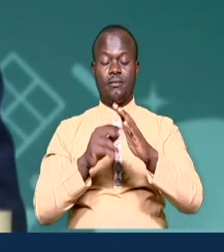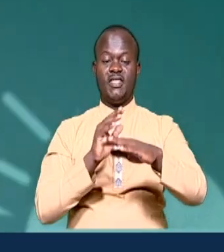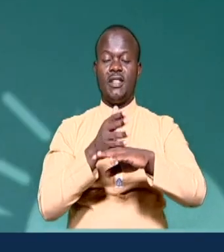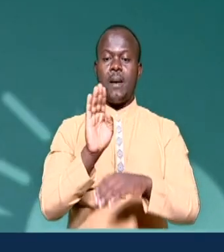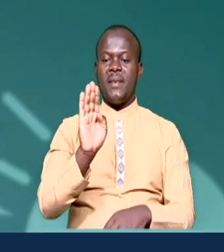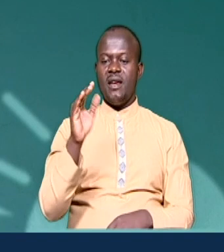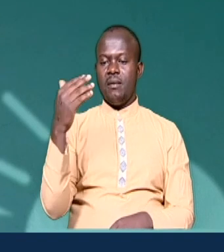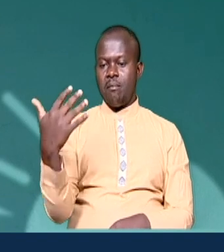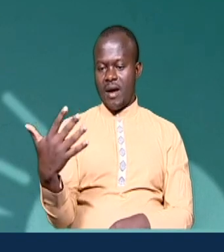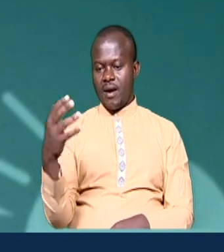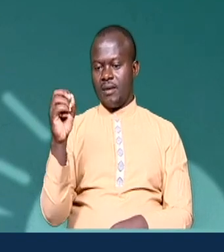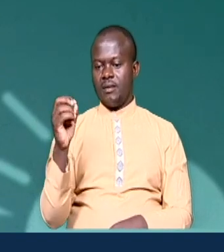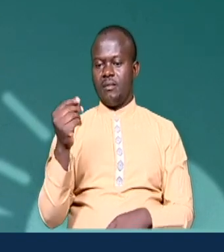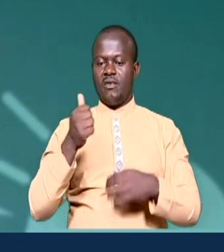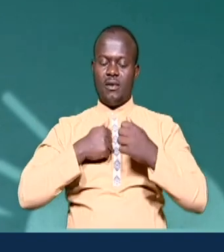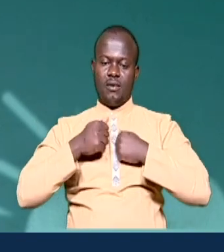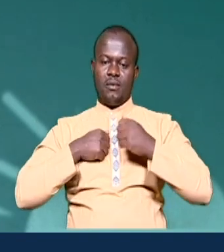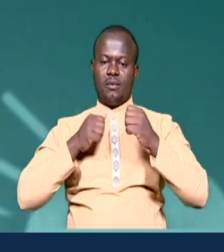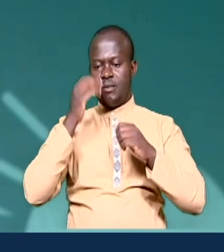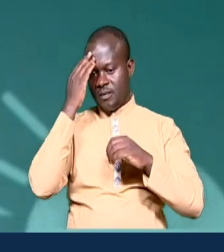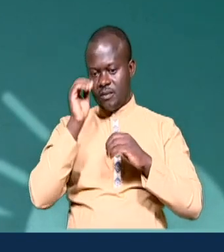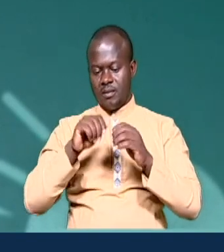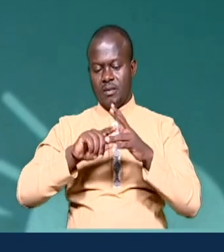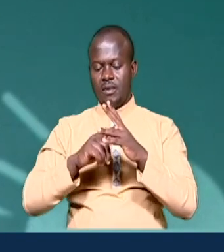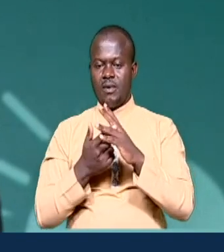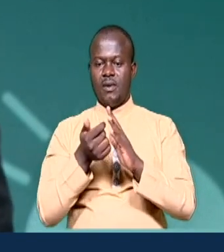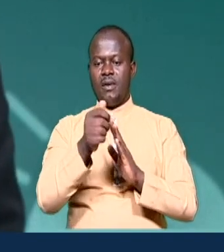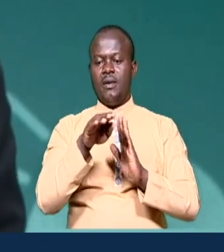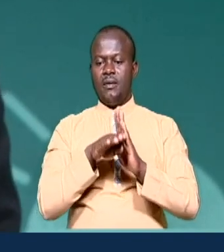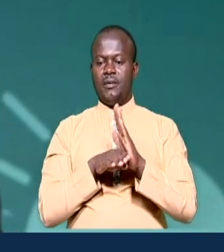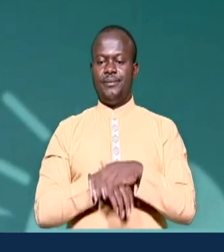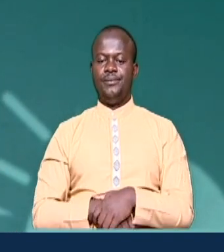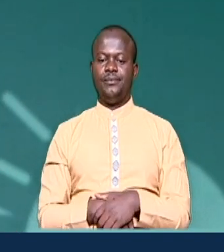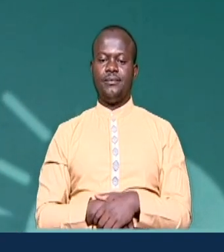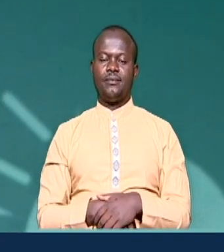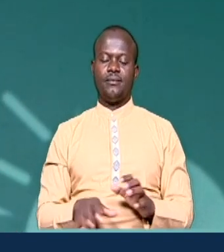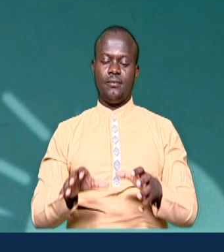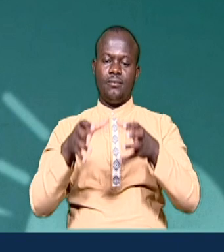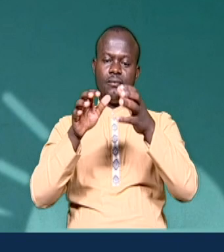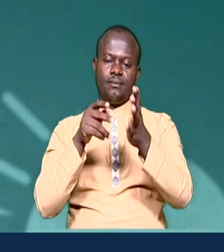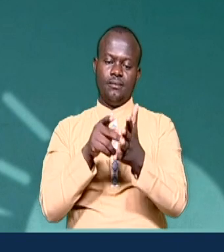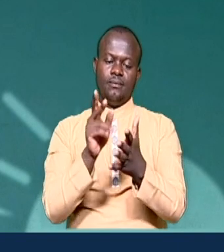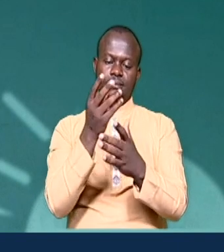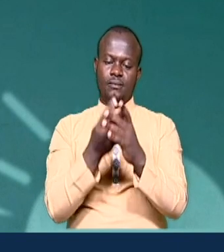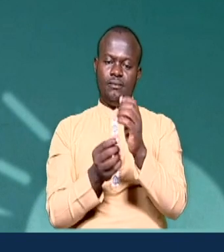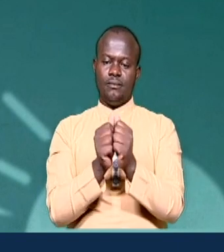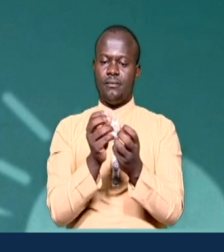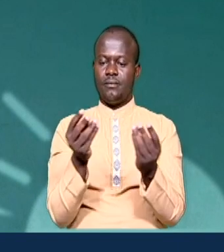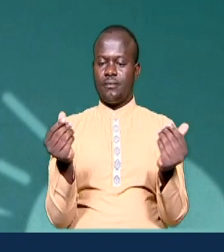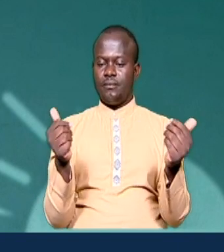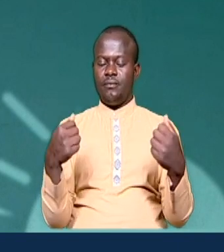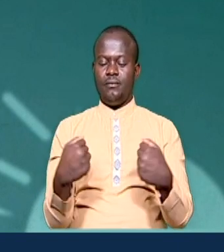miliyari 500 mu mafaranga y'u Rwanda mu rwego rwo gutangira iyo gahunda. Ikigega cyo kuriha igihombo n'ibyangijwe